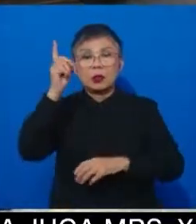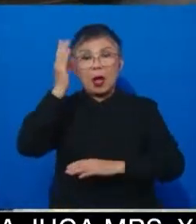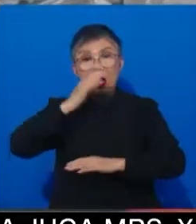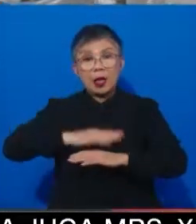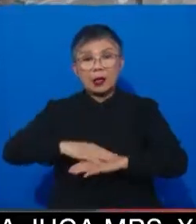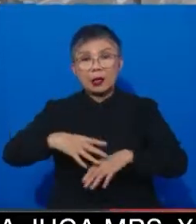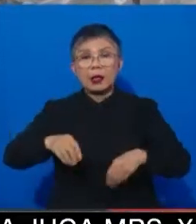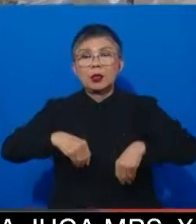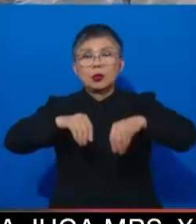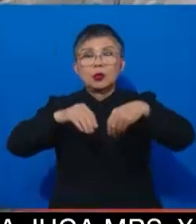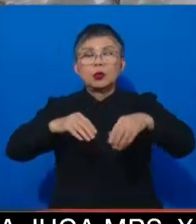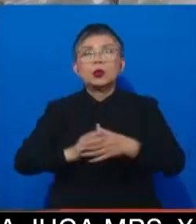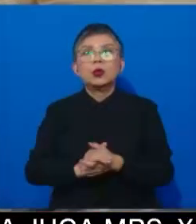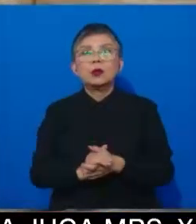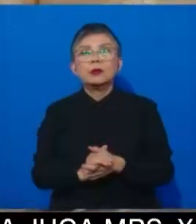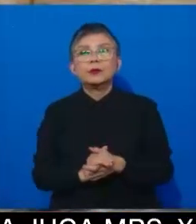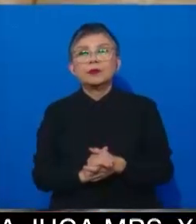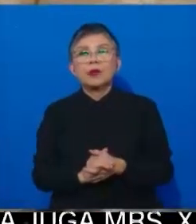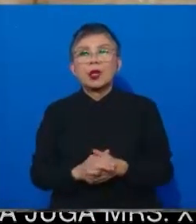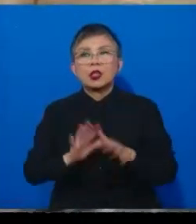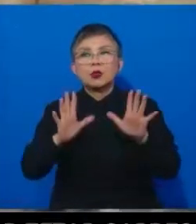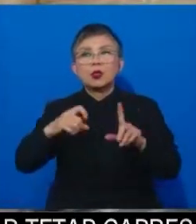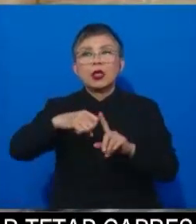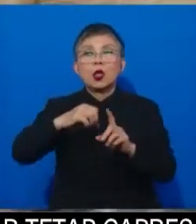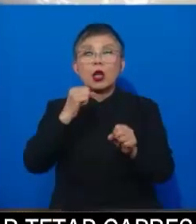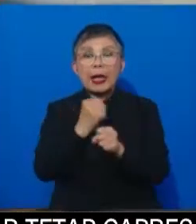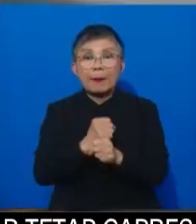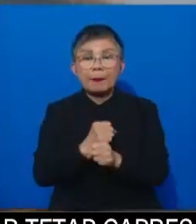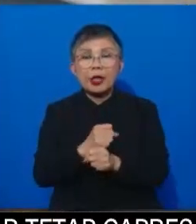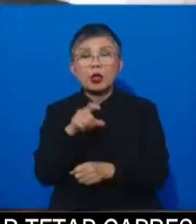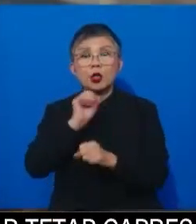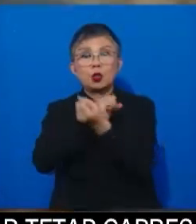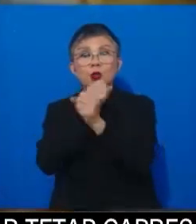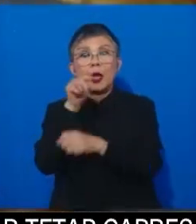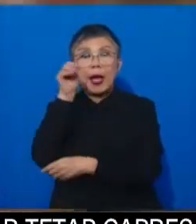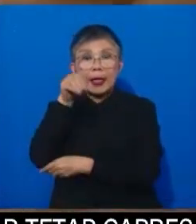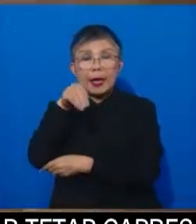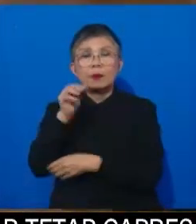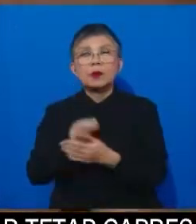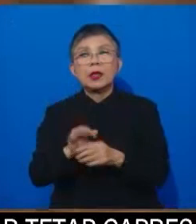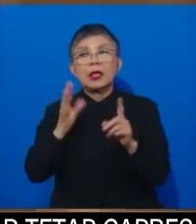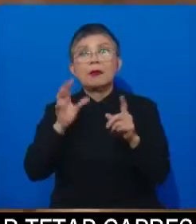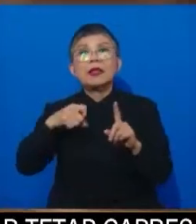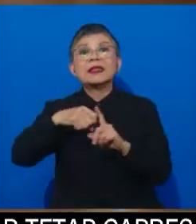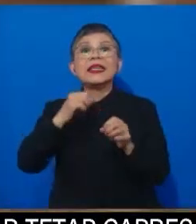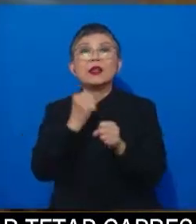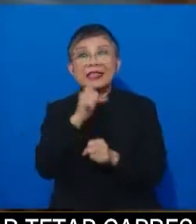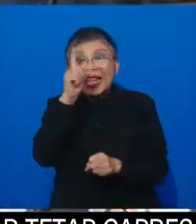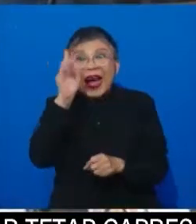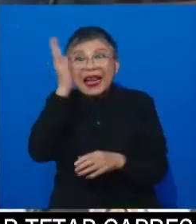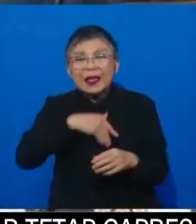mampu menghabiskan adonan kulit martabak 10 kg dan untuk tulang ayam hingga lebih dari 15 kg.